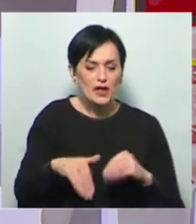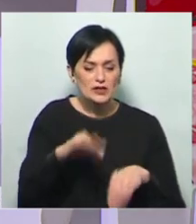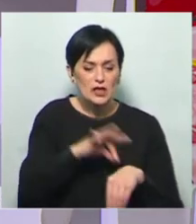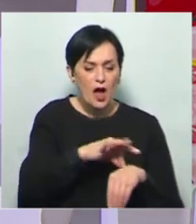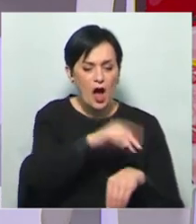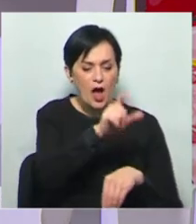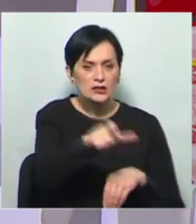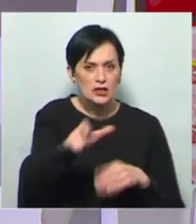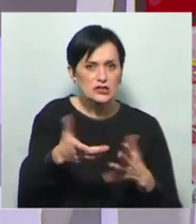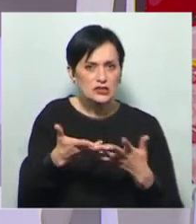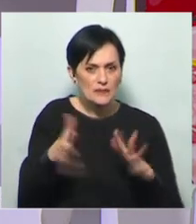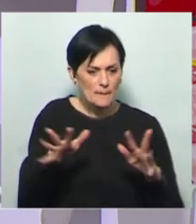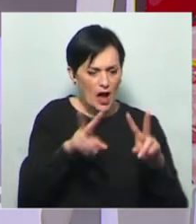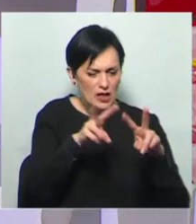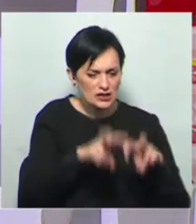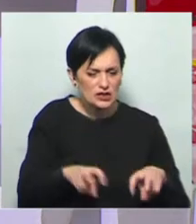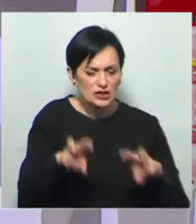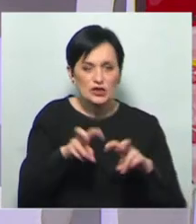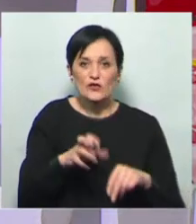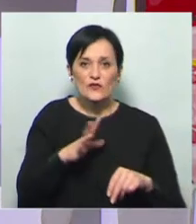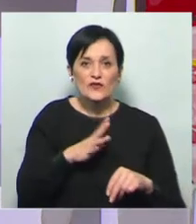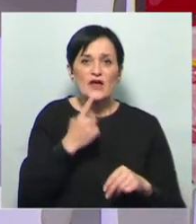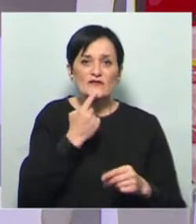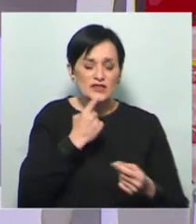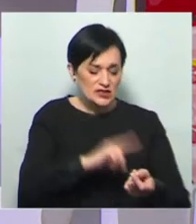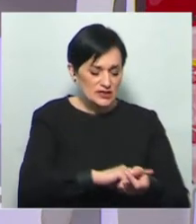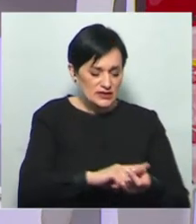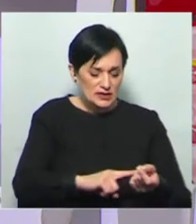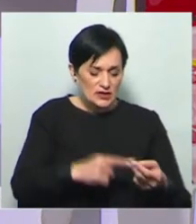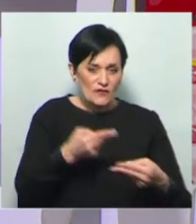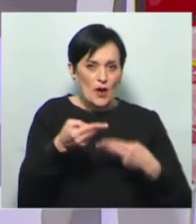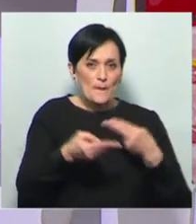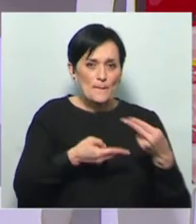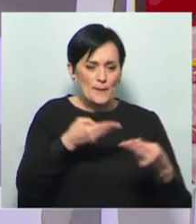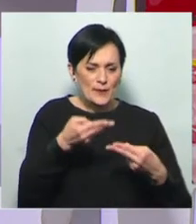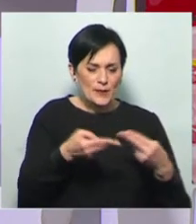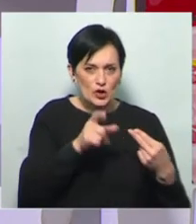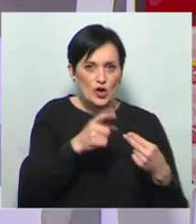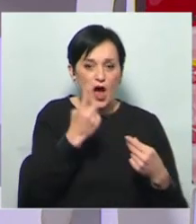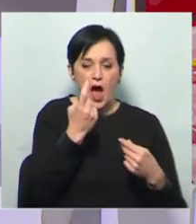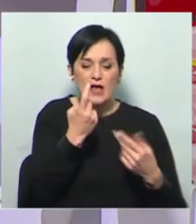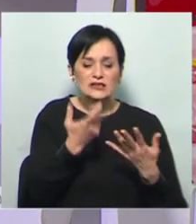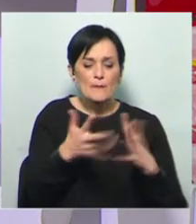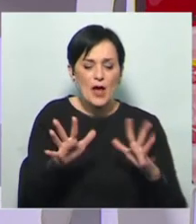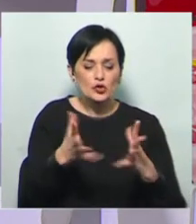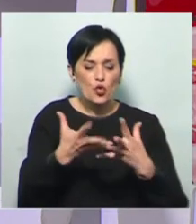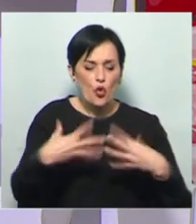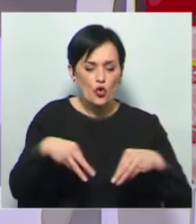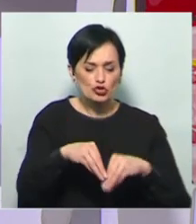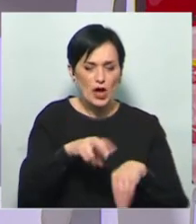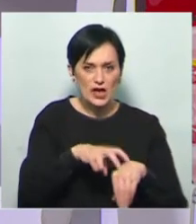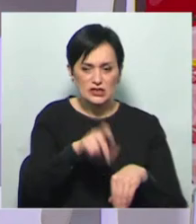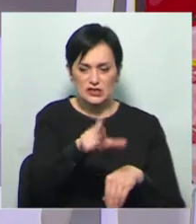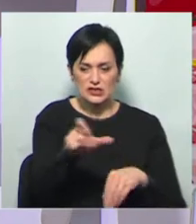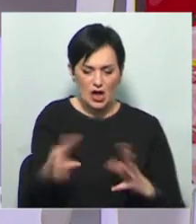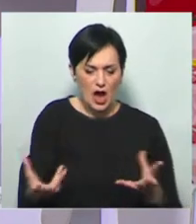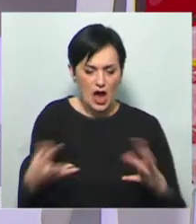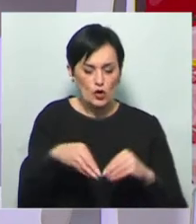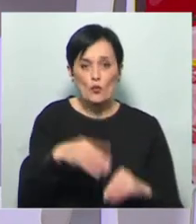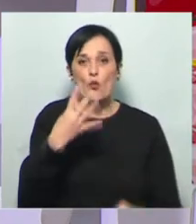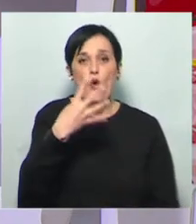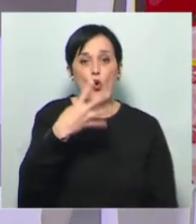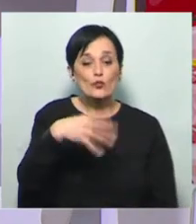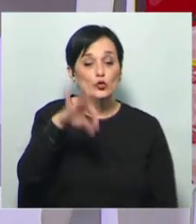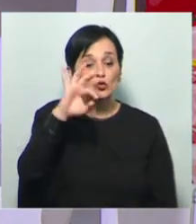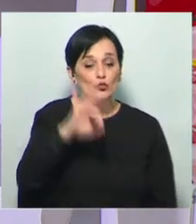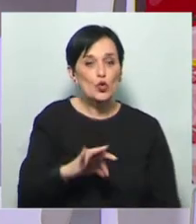მეტი. საკმაოდ 40 სიზავთა ქირურგი და სპეციალისტი სიზავთის მონაწილეობდა 100 მეტი ოჯახის ექიმი. 40%-ზე მეტი